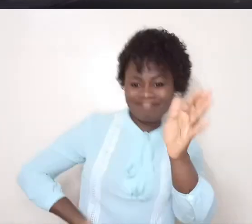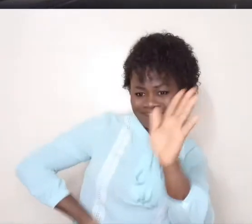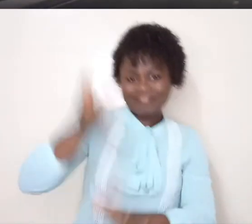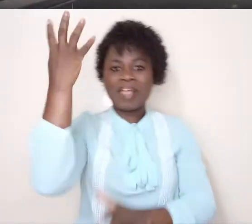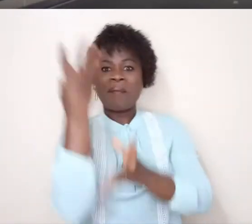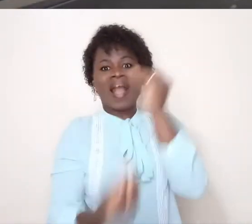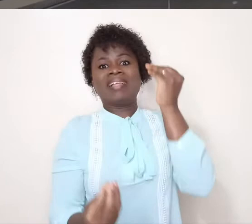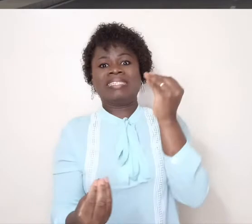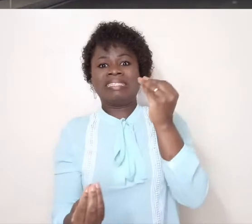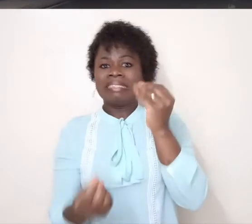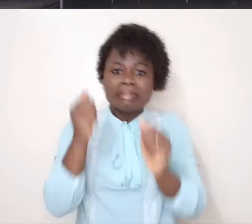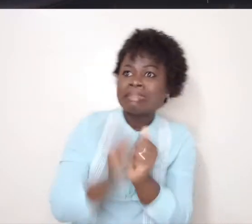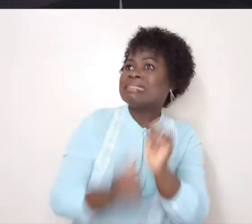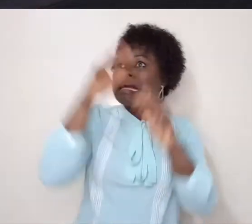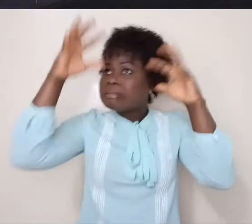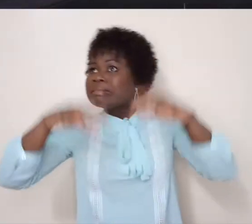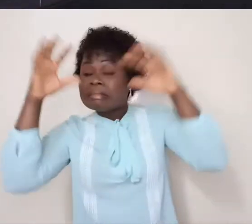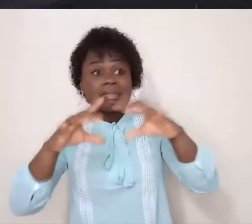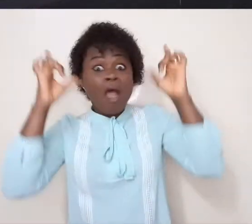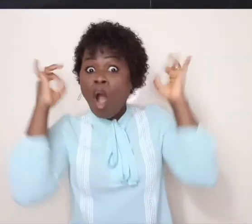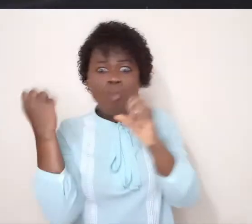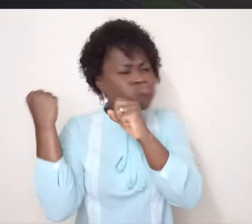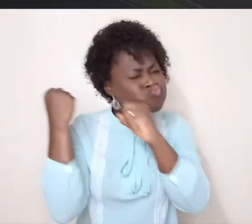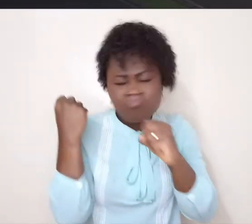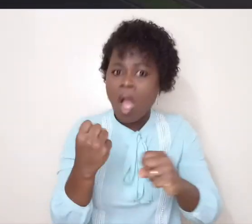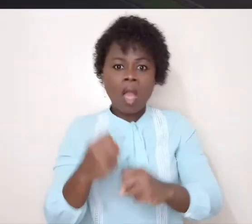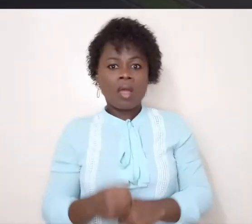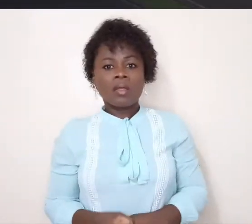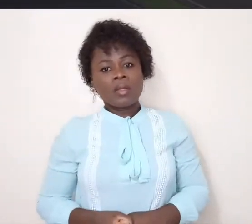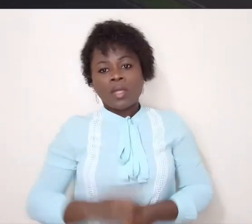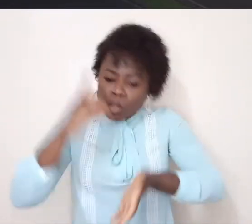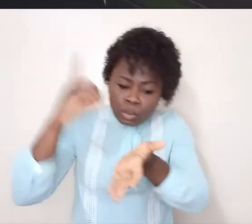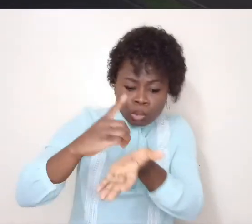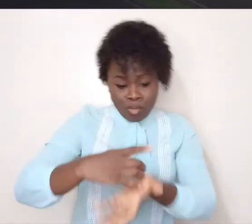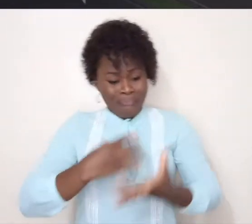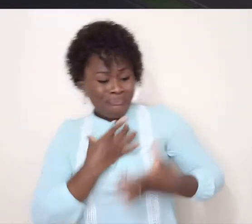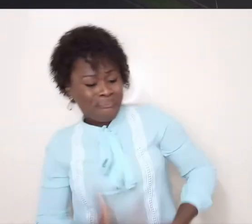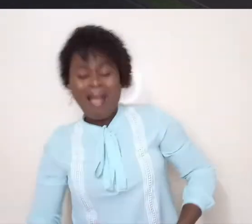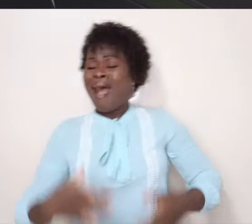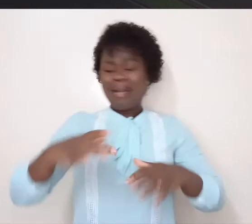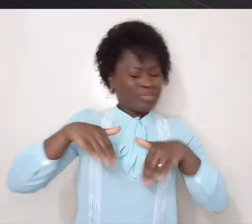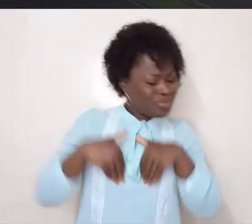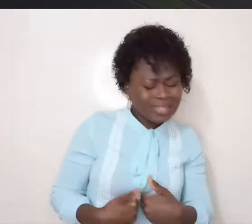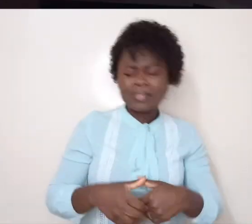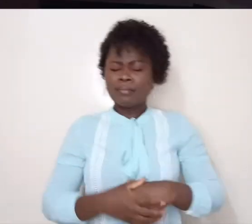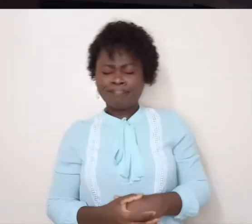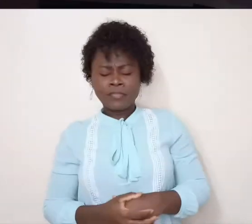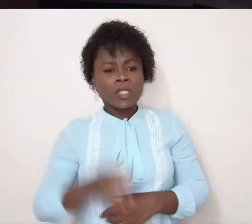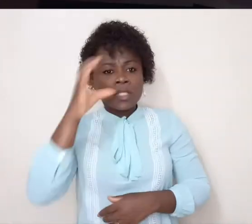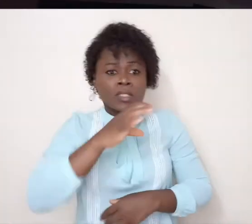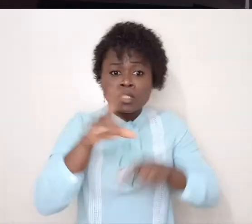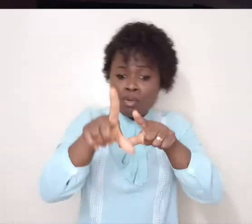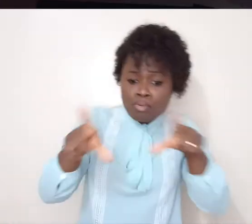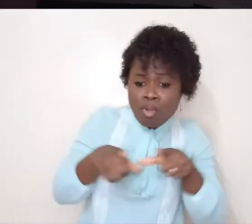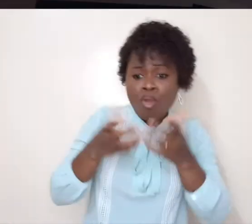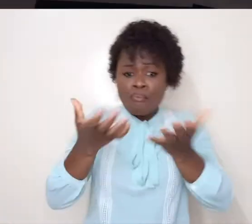les conditions météorologiques se dégradent. Il a faim, il est fatigué. Il se met alors en quête d'un endroit